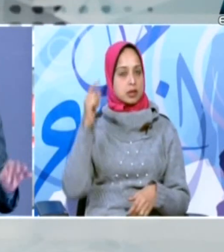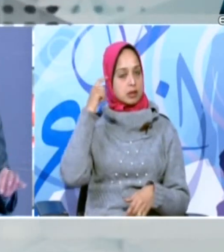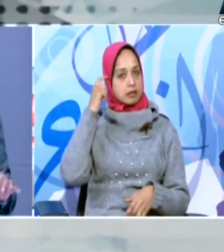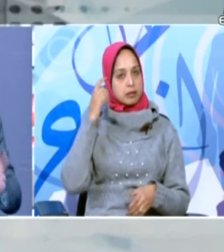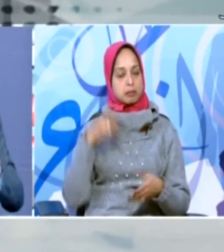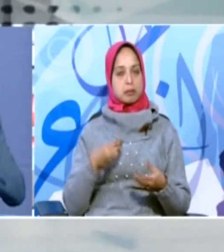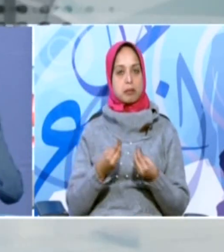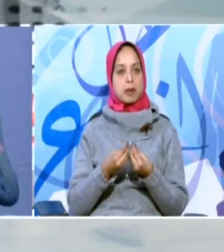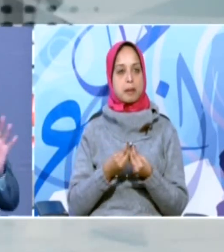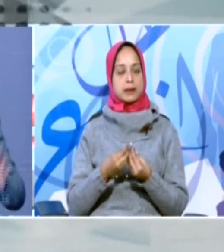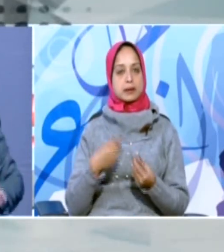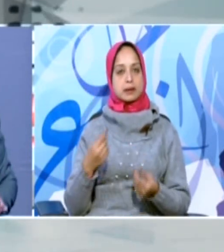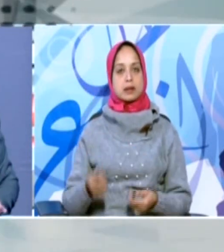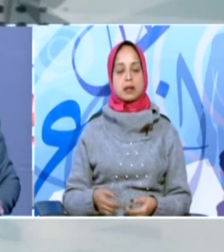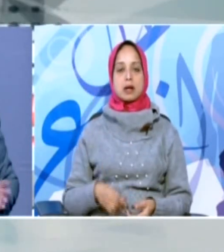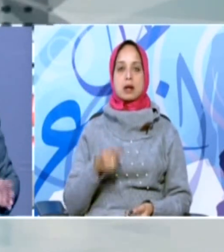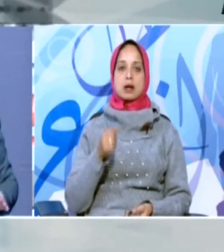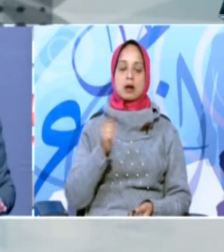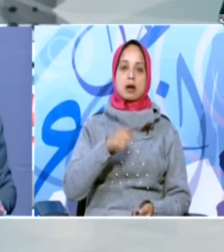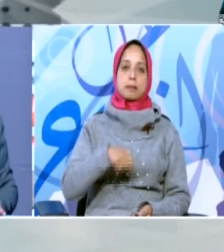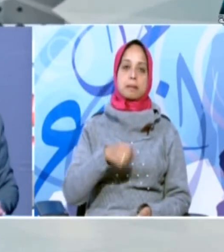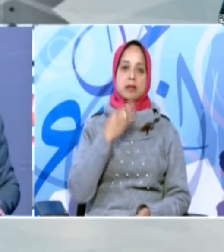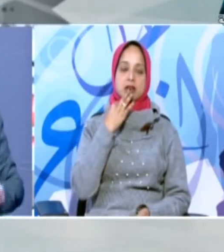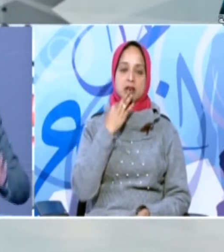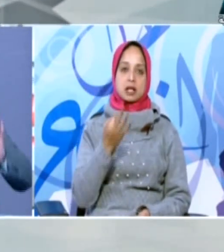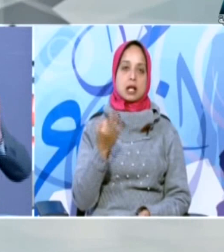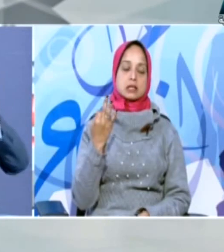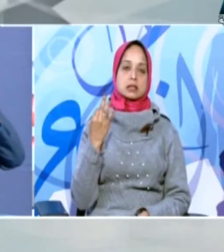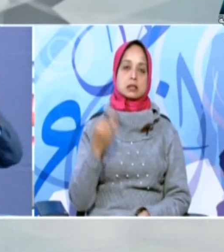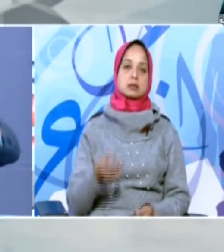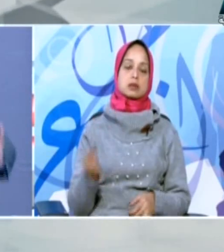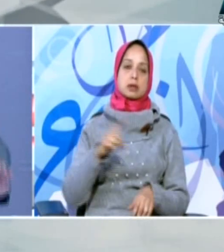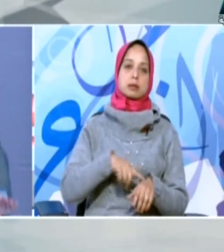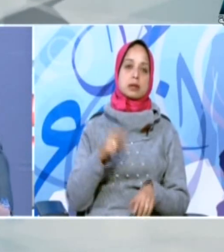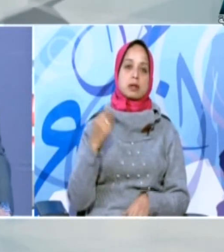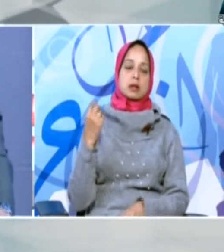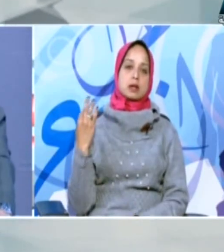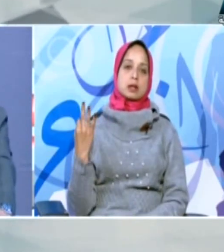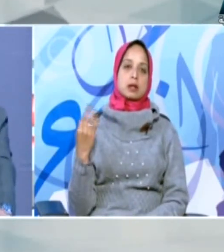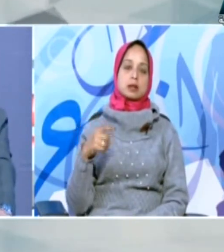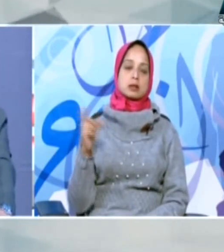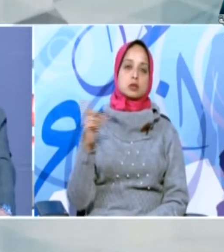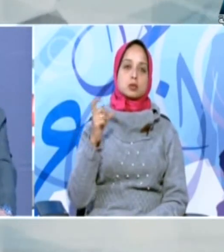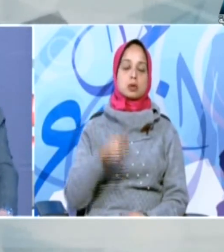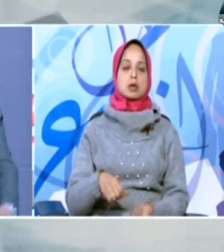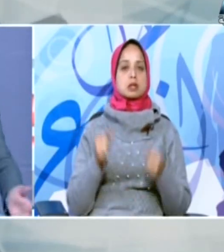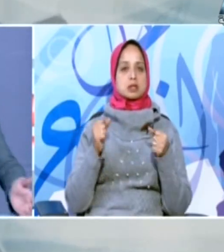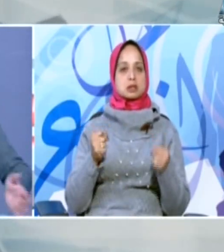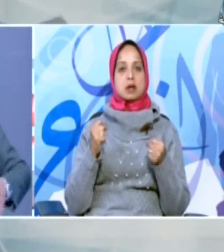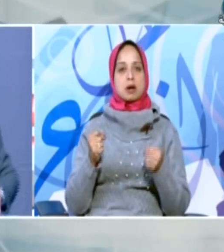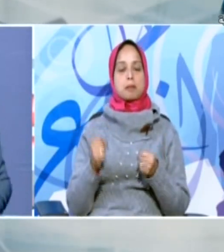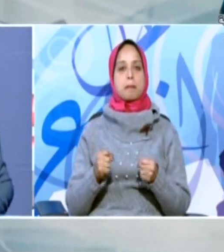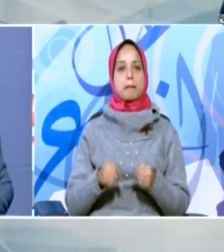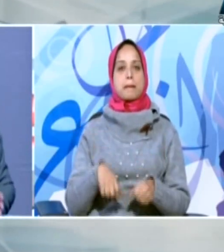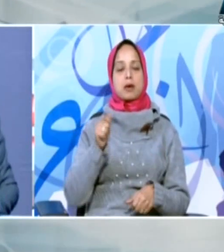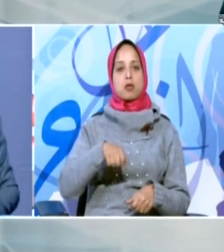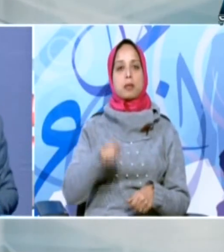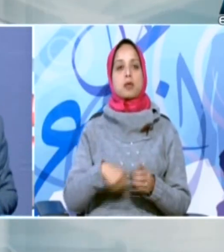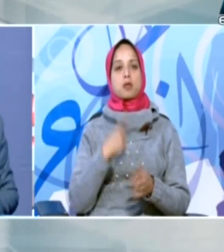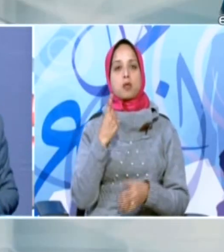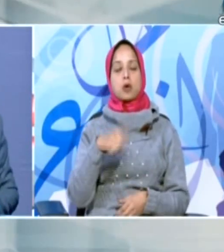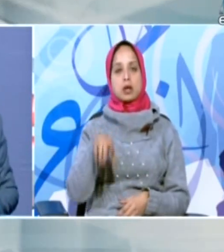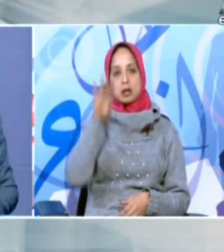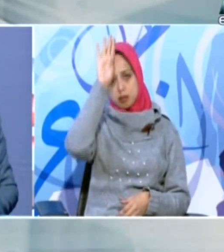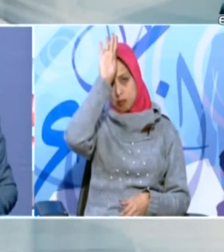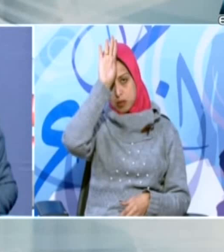اسماعيل صدقي حكم 3 سنوات متصلة و3 شهور، فرض على البلاد حكما ديكتاتوريا ثقيلا يستمد الثقه من الملك، الملك اللي